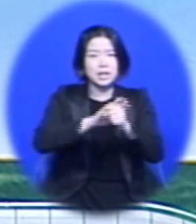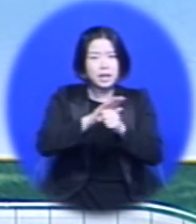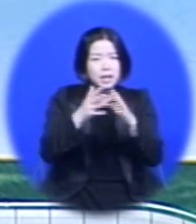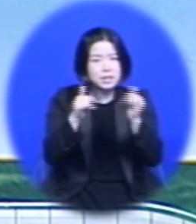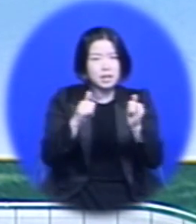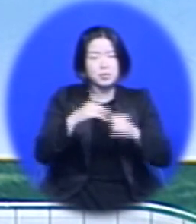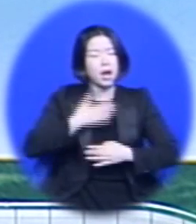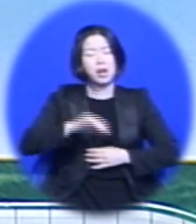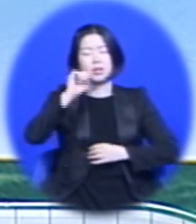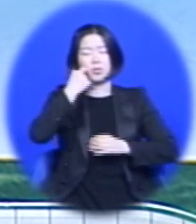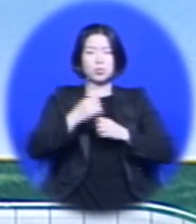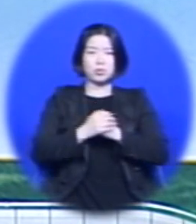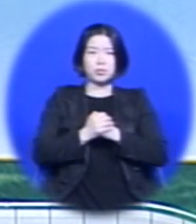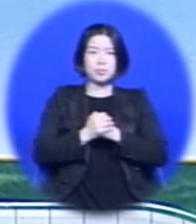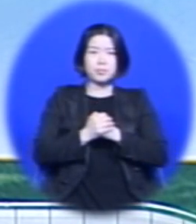어려운 거예요.